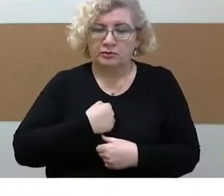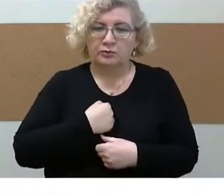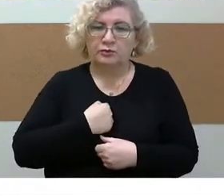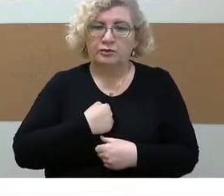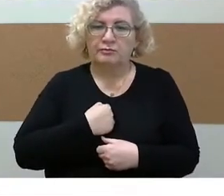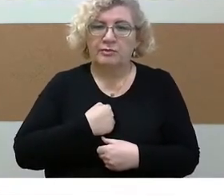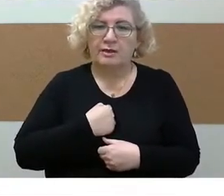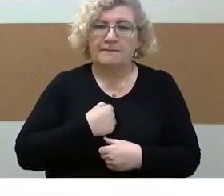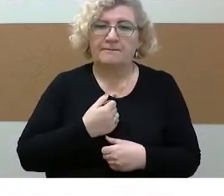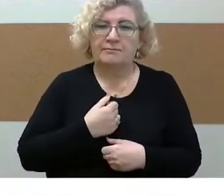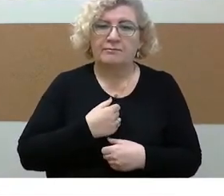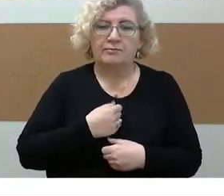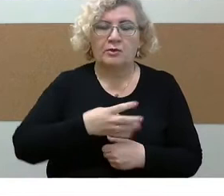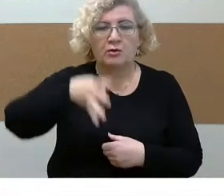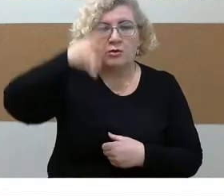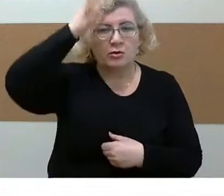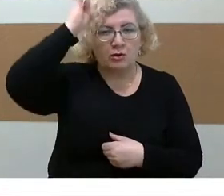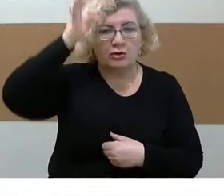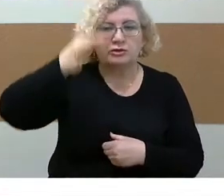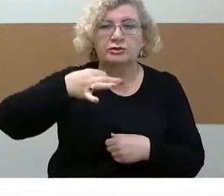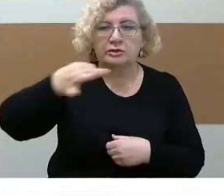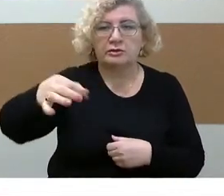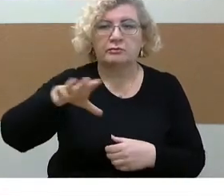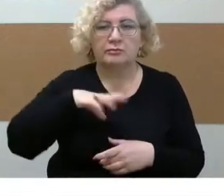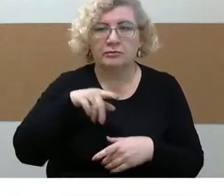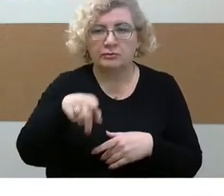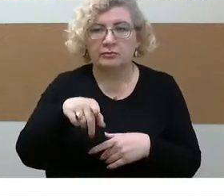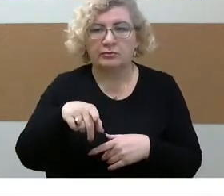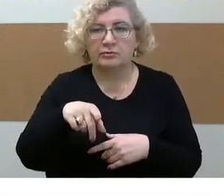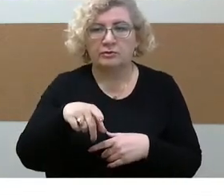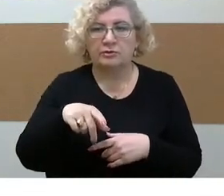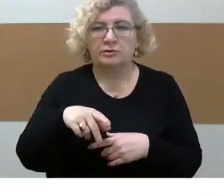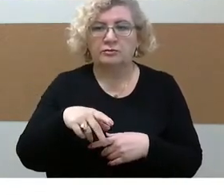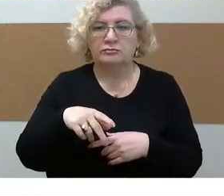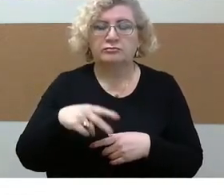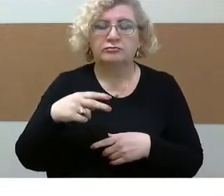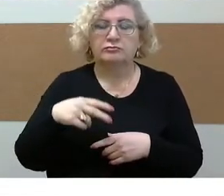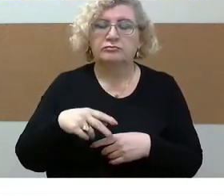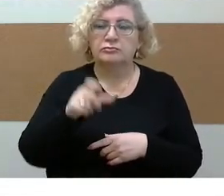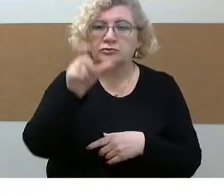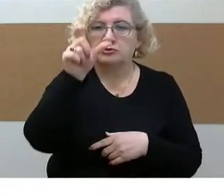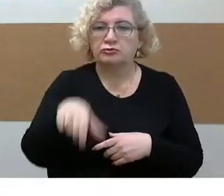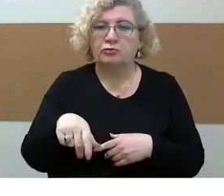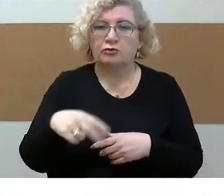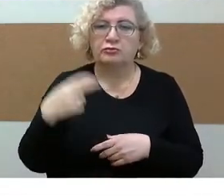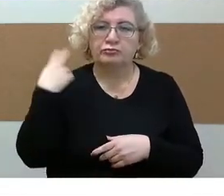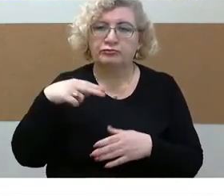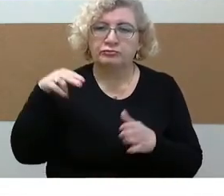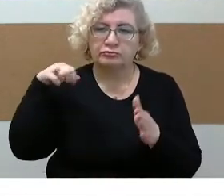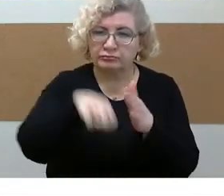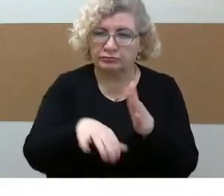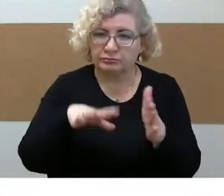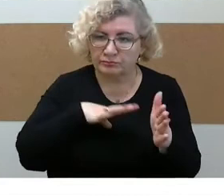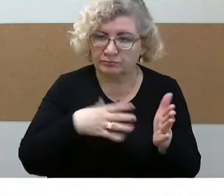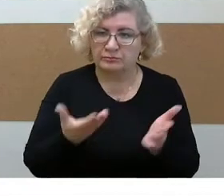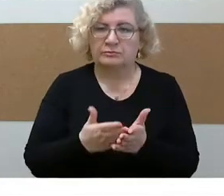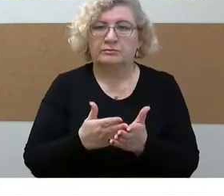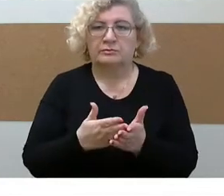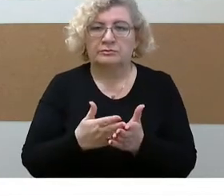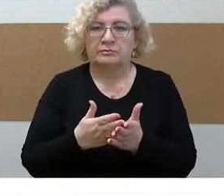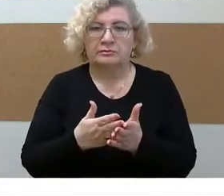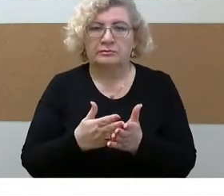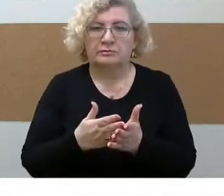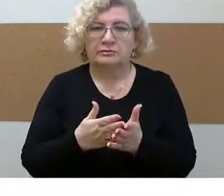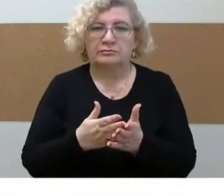kaip Rokiškio rajone, žinia, ne, žmogus užgrotų globos namuose ir panašiai. Civilinio kodekso ir